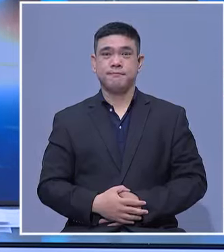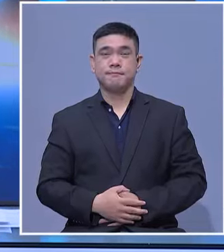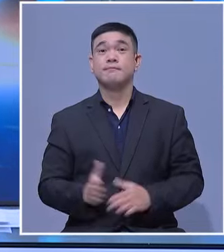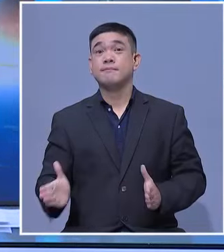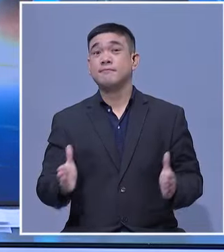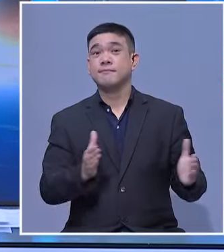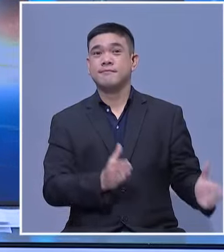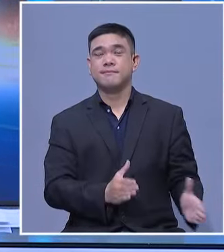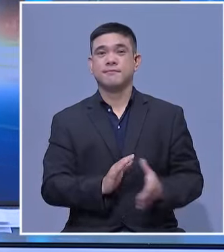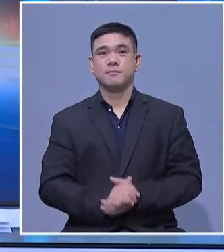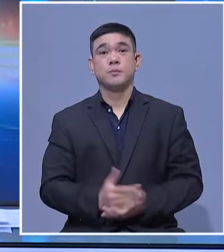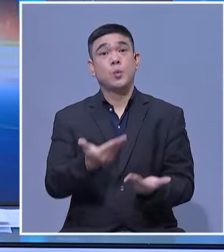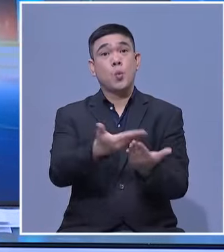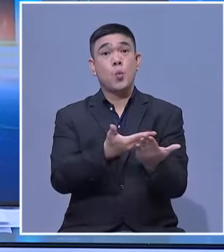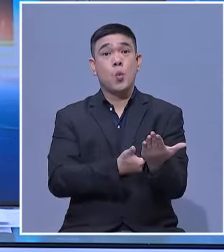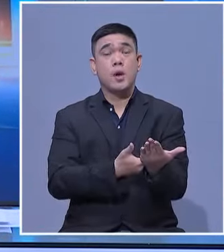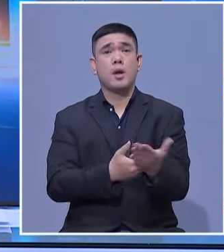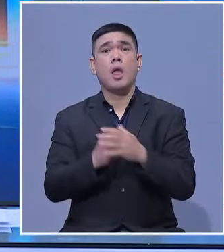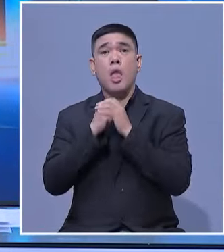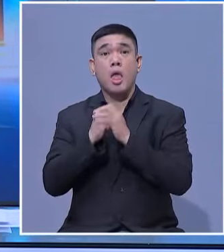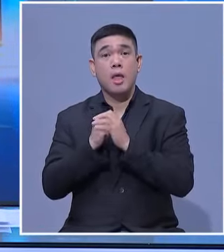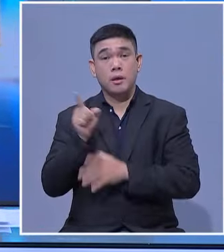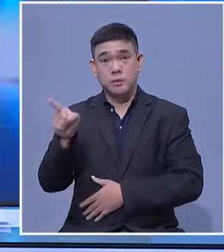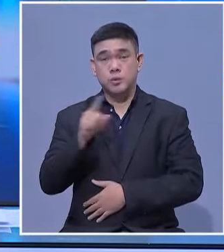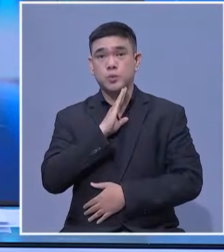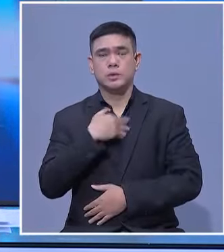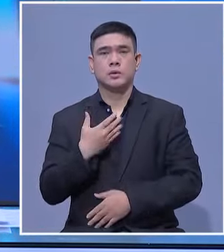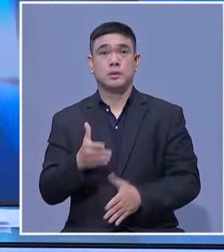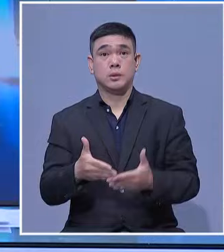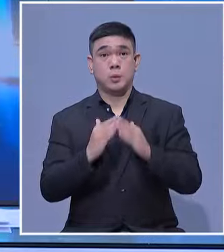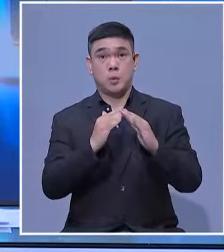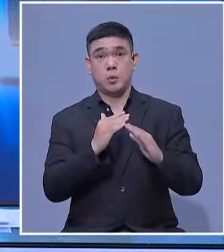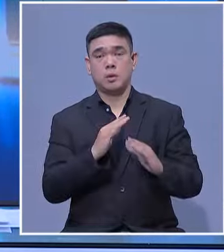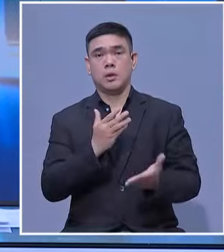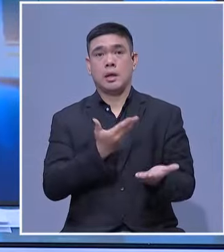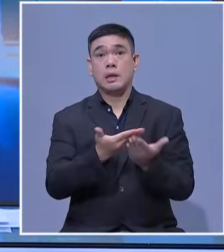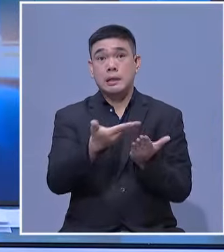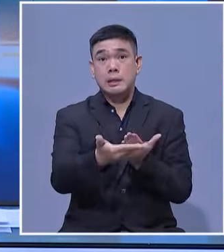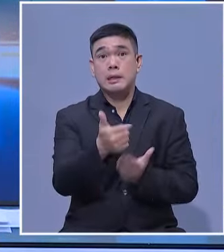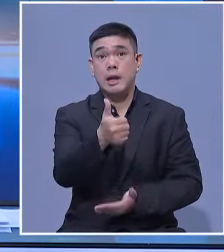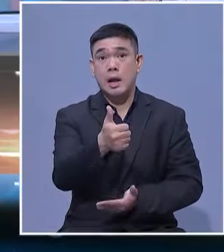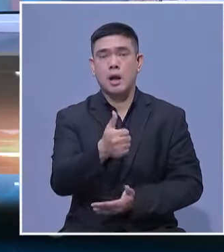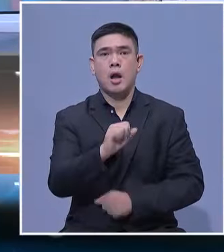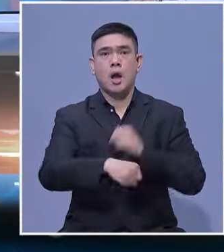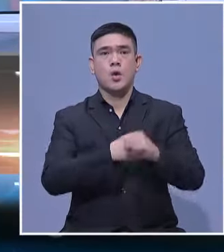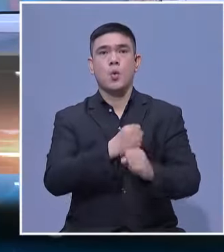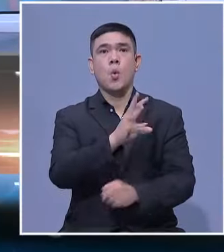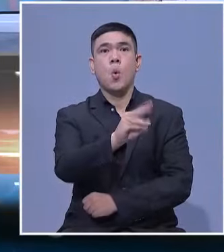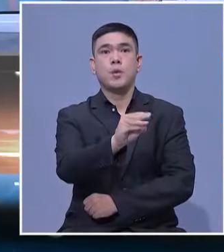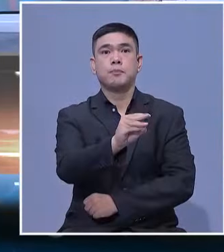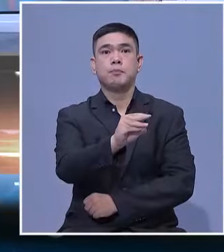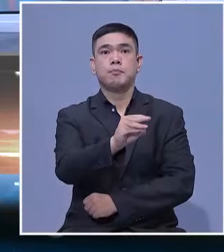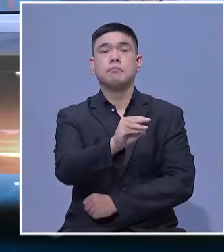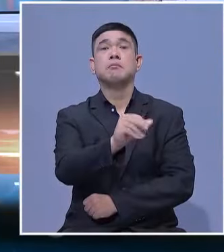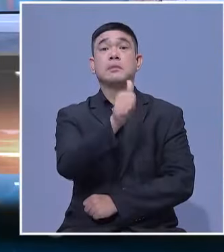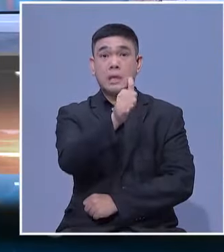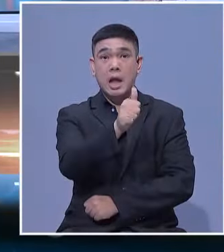สหรับมาดูเรื่องของหวยเกษียณบ้างดีกว่านะครับตอนแรกเนี่ยตั้งเอาไว้ก็คือคนที่จะซื้อหวยเกษียณได้ต้องอายุไม่เกิน 60ปีคือซื้อ